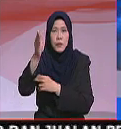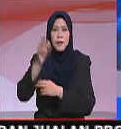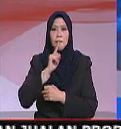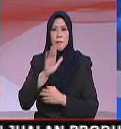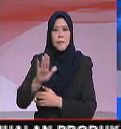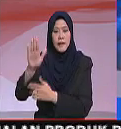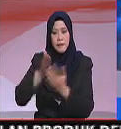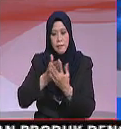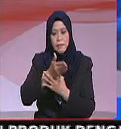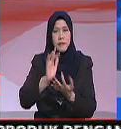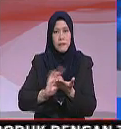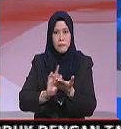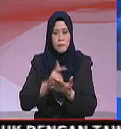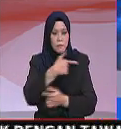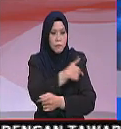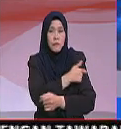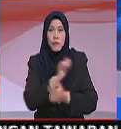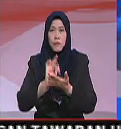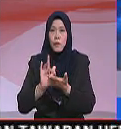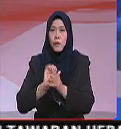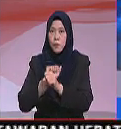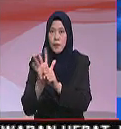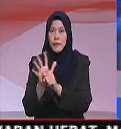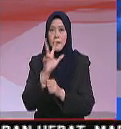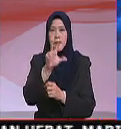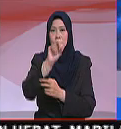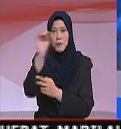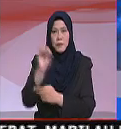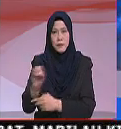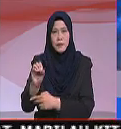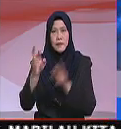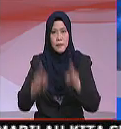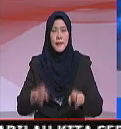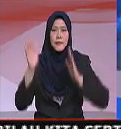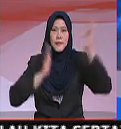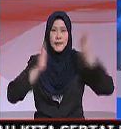menjamin akses vaksin COVID-19 untuk 30% rakyat Malaysia.